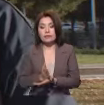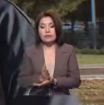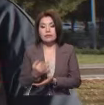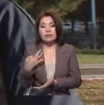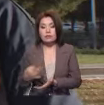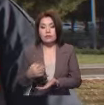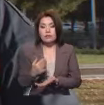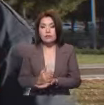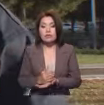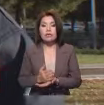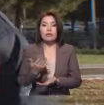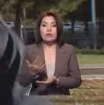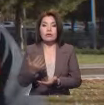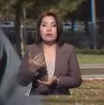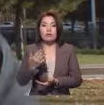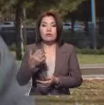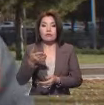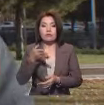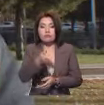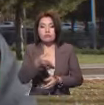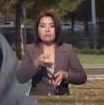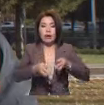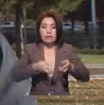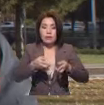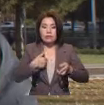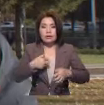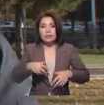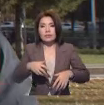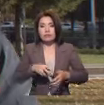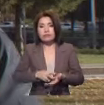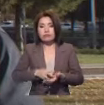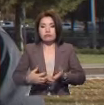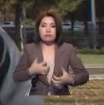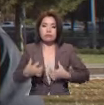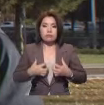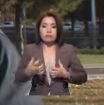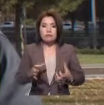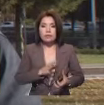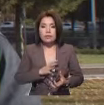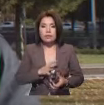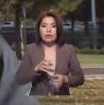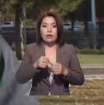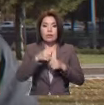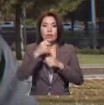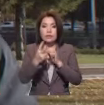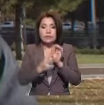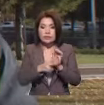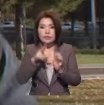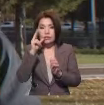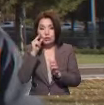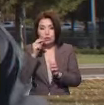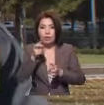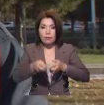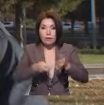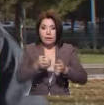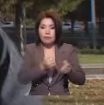одан әргісін дәл отаға баратын күні қорқыныш болды. Себебі негізі ота бізде 17-сі болу керек болған. Оны 10